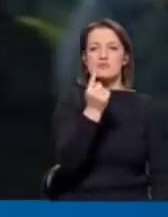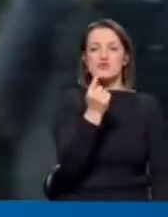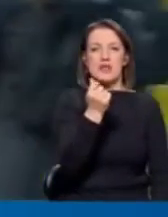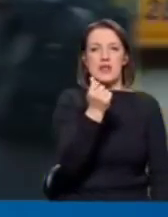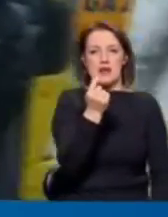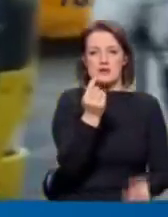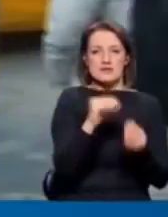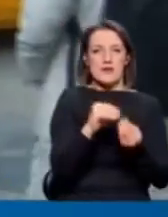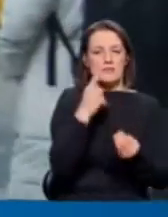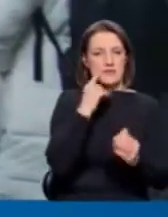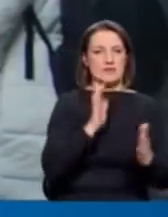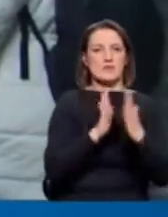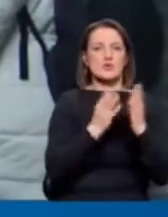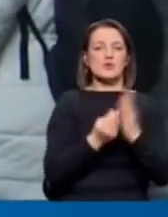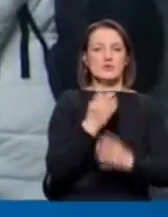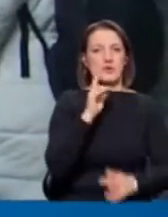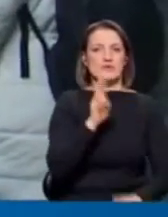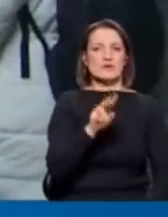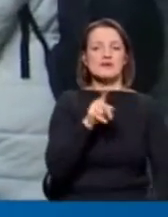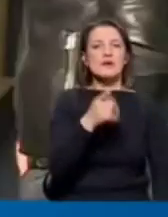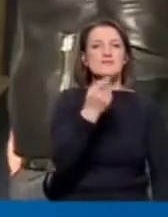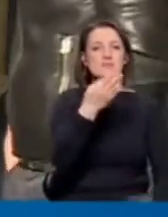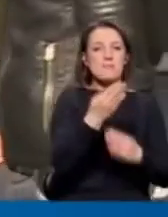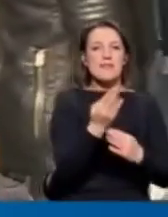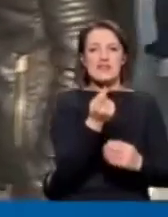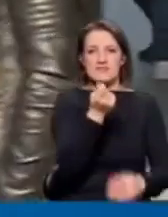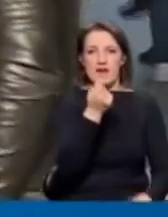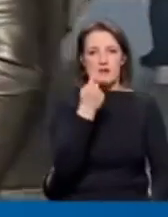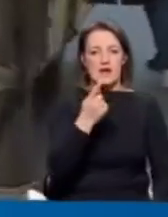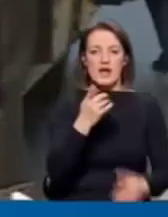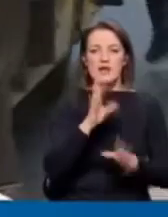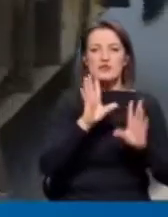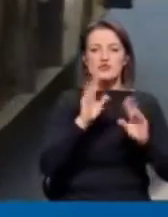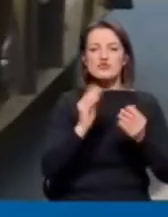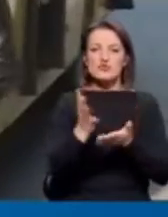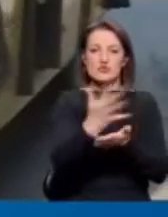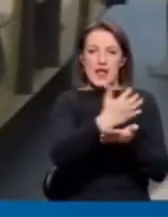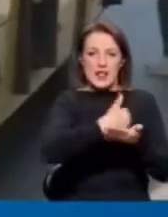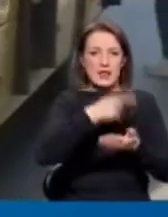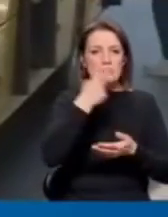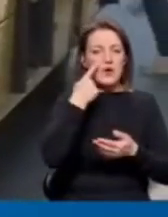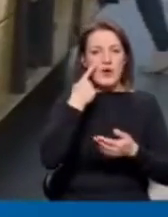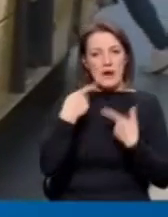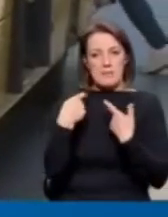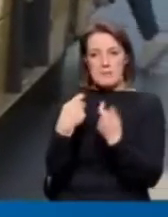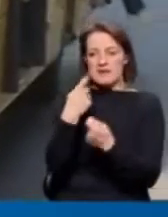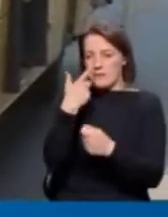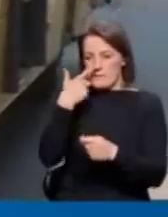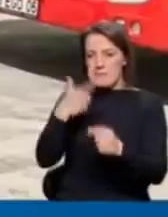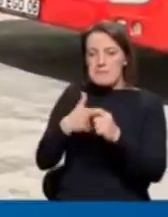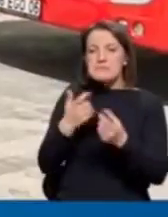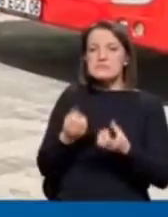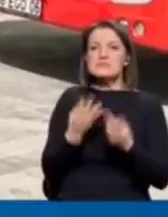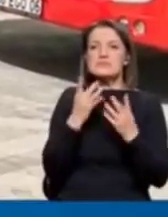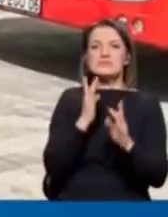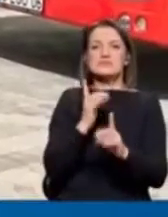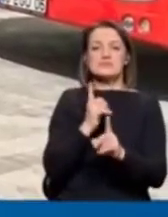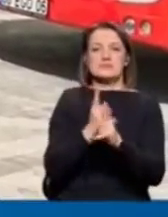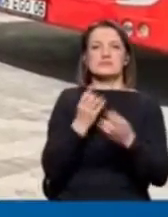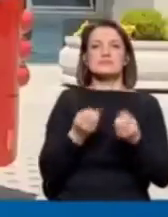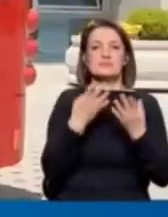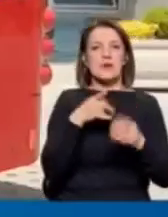zamma tepki gösterdi mevcut bilet fiyatlarıyla toplam gelir Sadece akaryakıt maliyetini bile karşılayamaz duruma geldi dedi